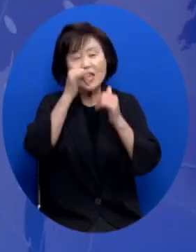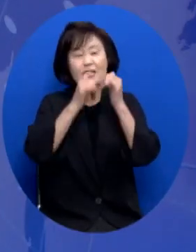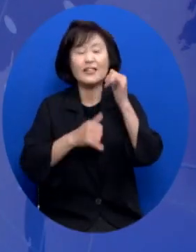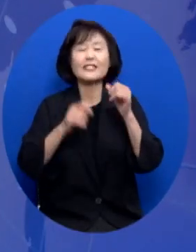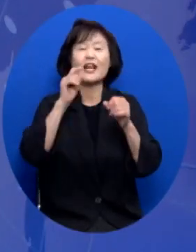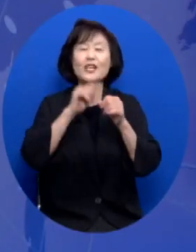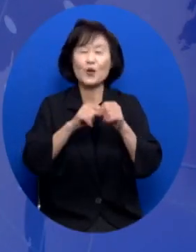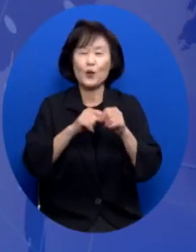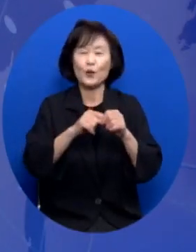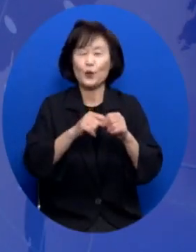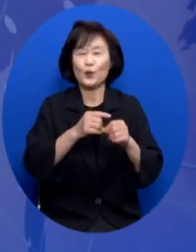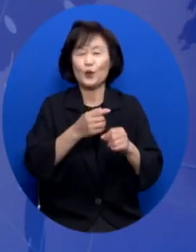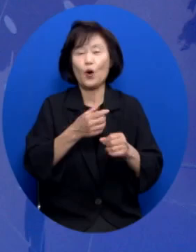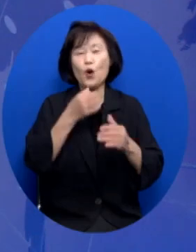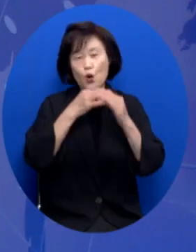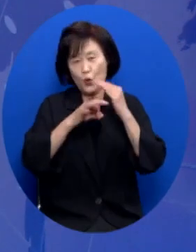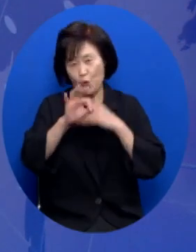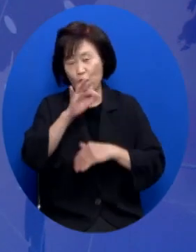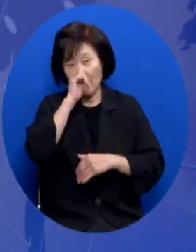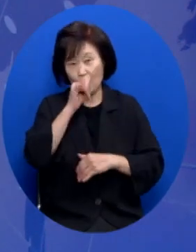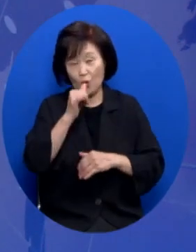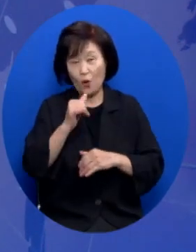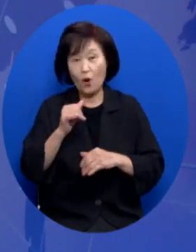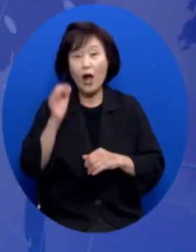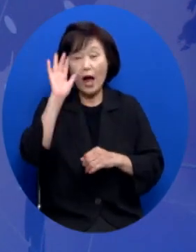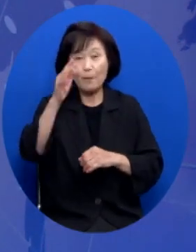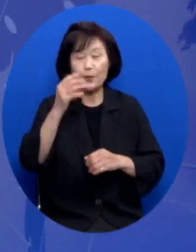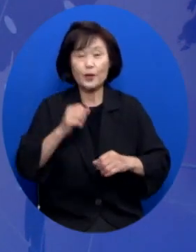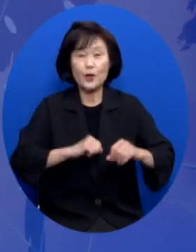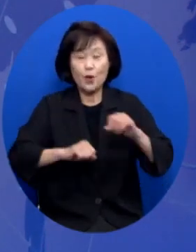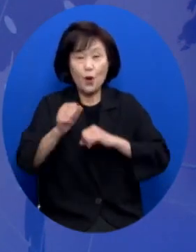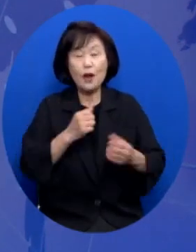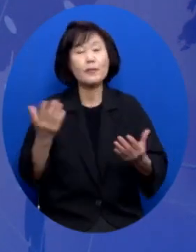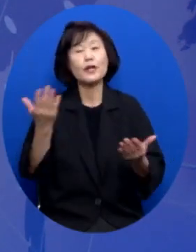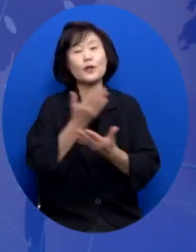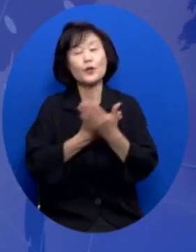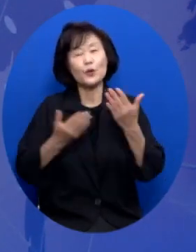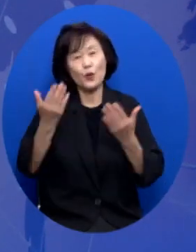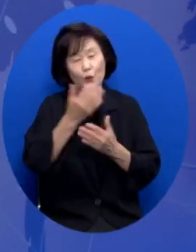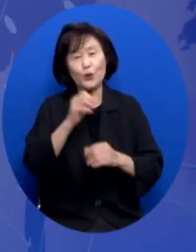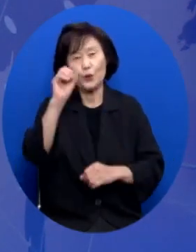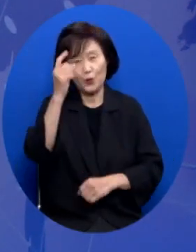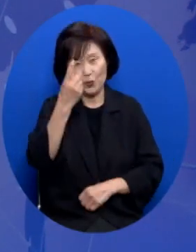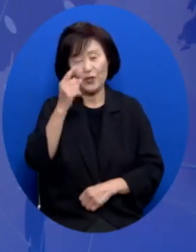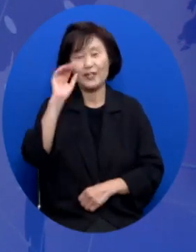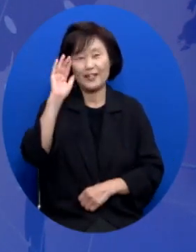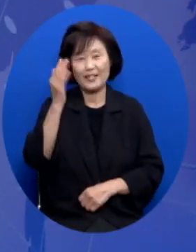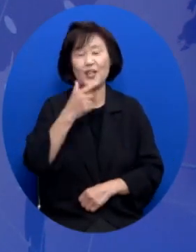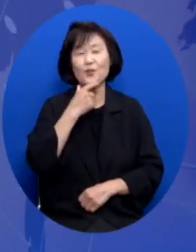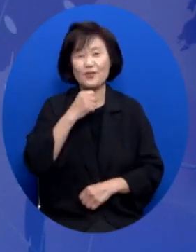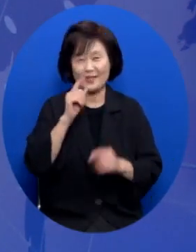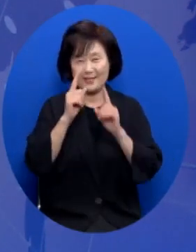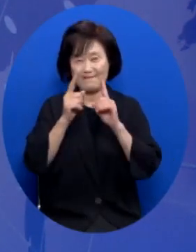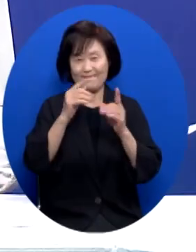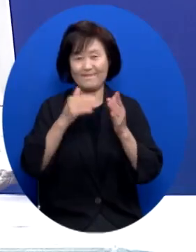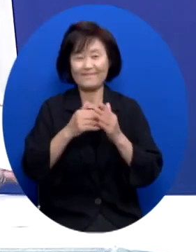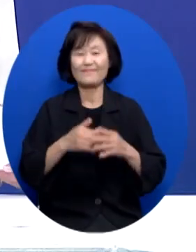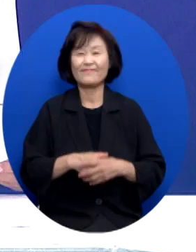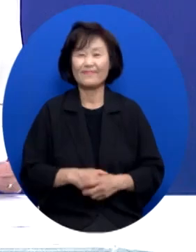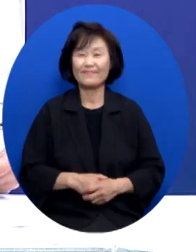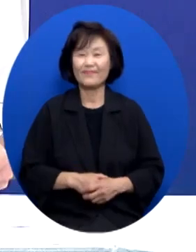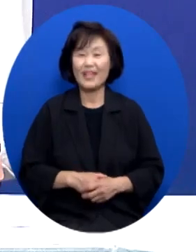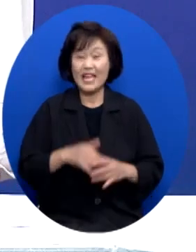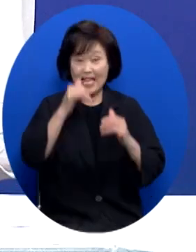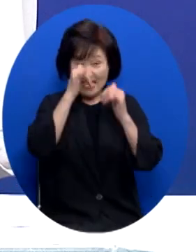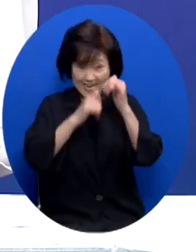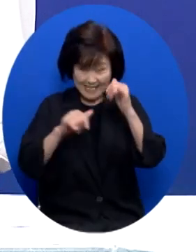두 대학이 더욱 활발한 교류를 이어가길 그런 계기가 되길 바란다 이렇게 밝혔습니다. 네. 네.